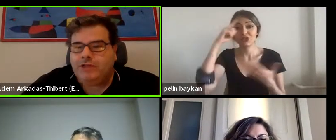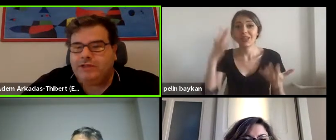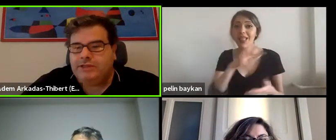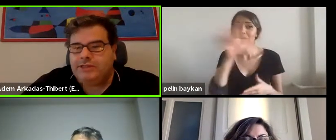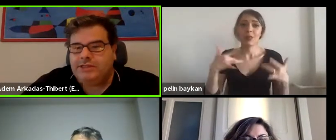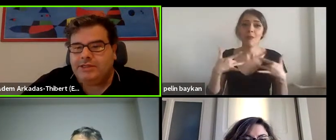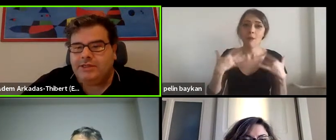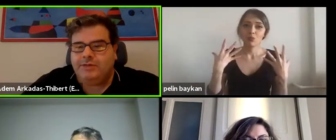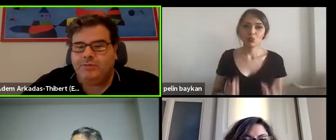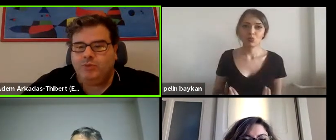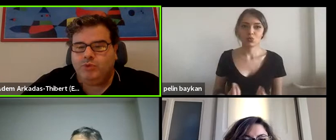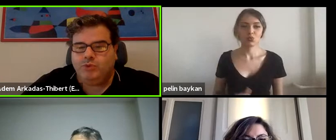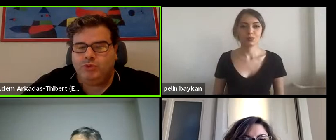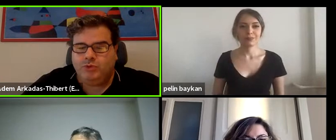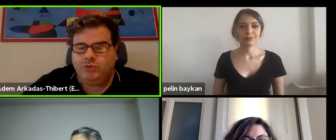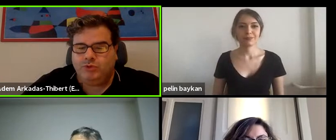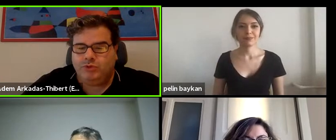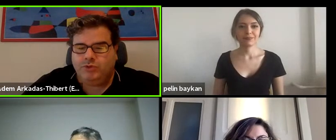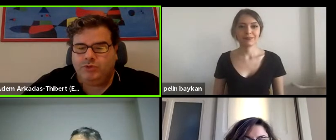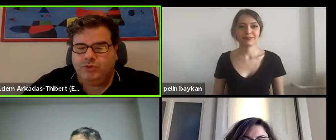memnun kaldınız bu